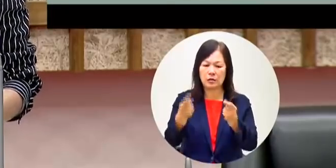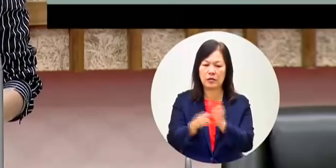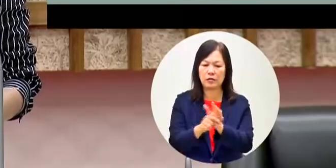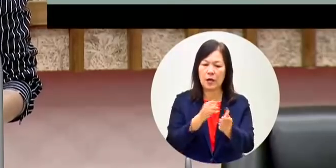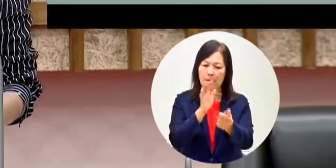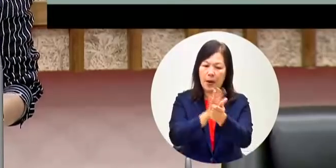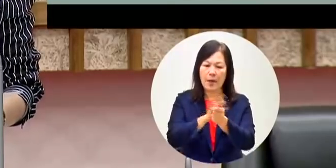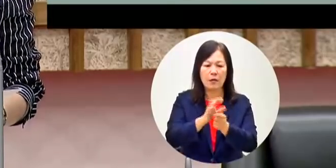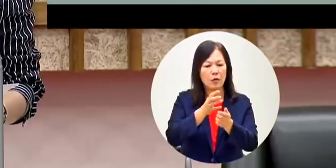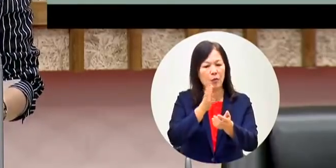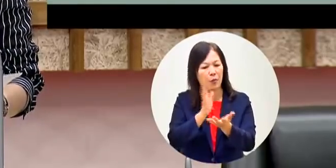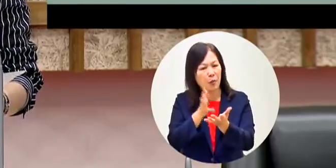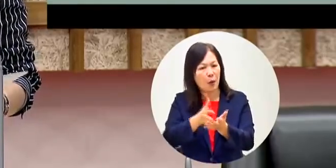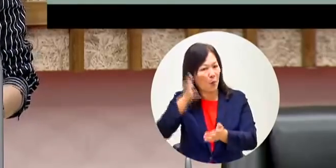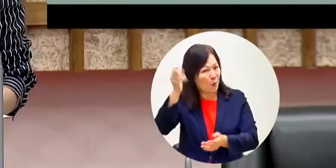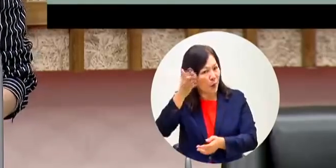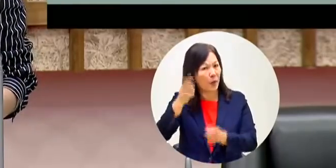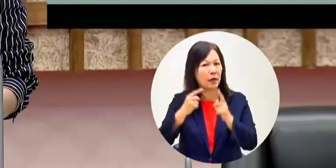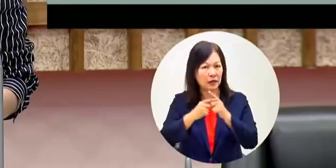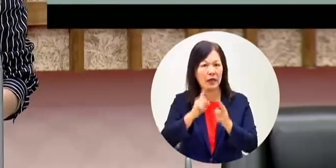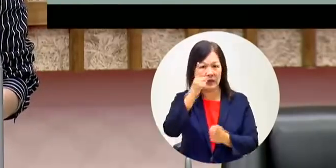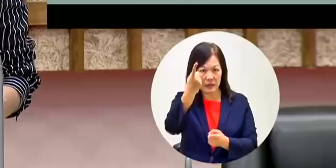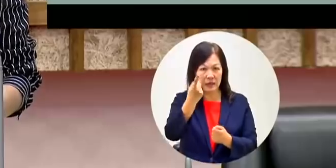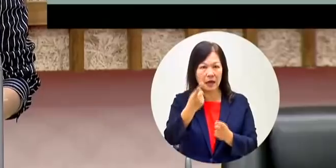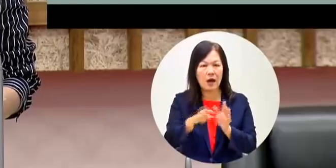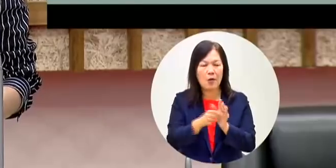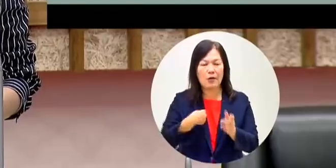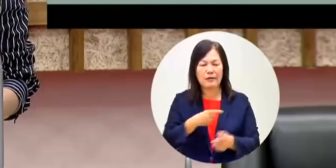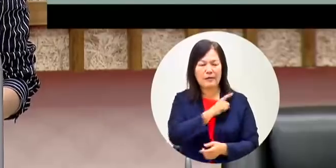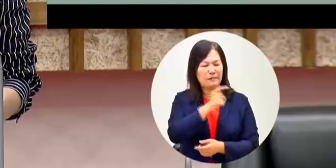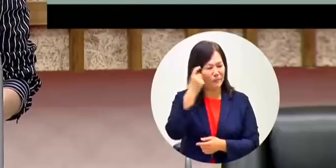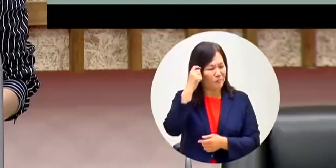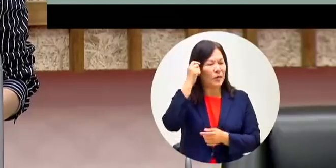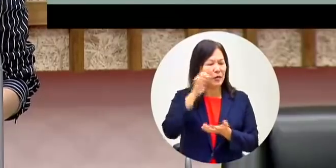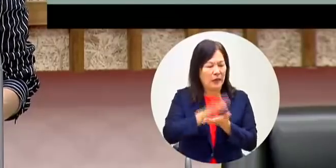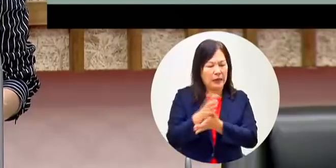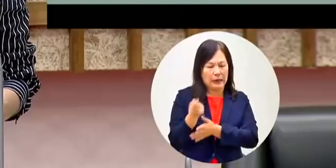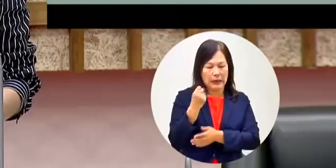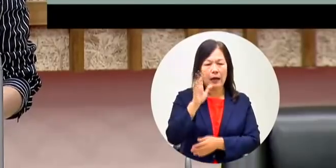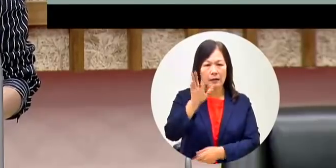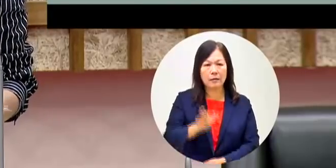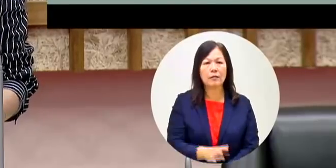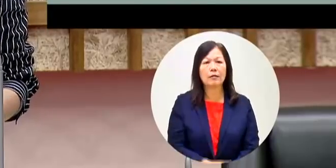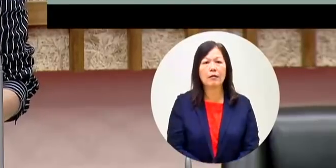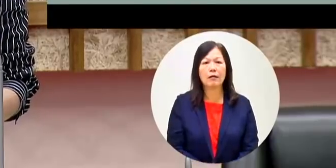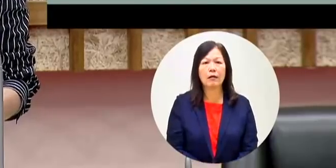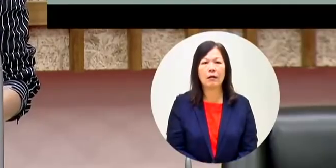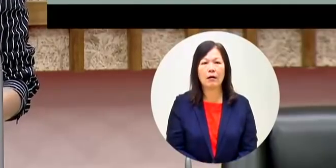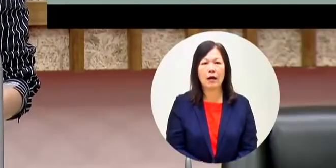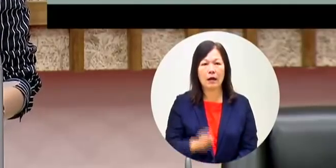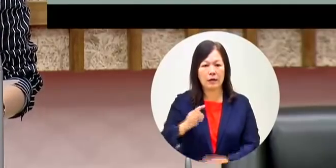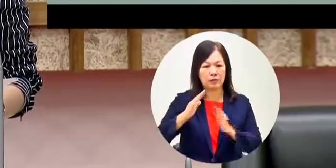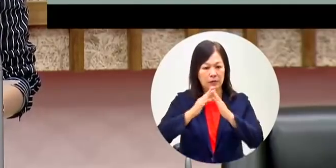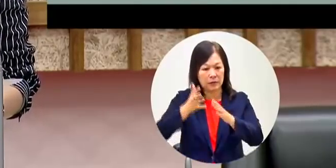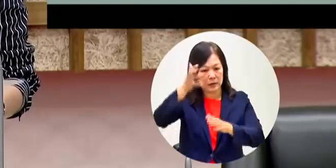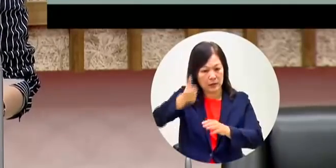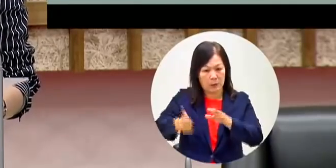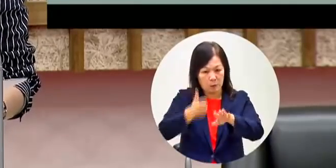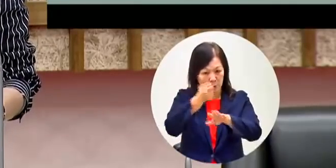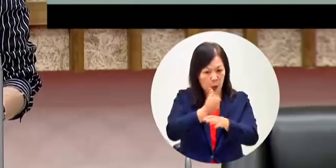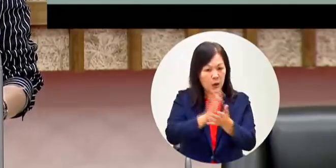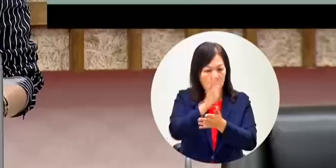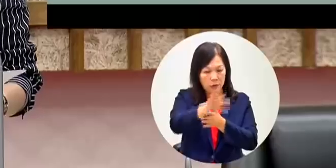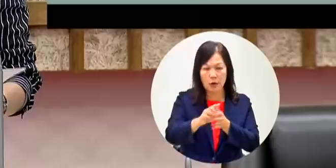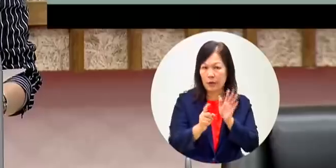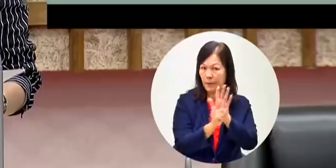呢我也倍感压力哈。那特别关心呢您从市长就任之后的一个表现跟所有的一些新